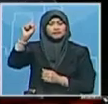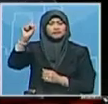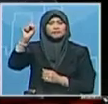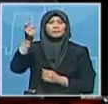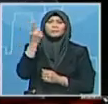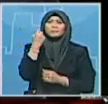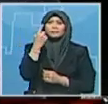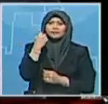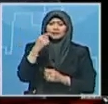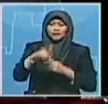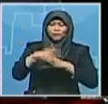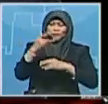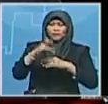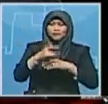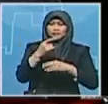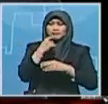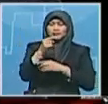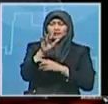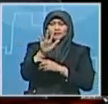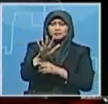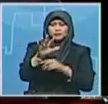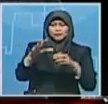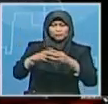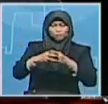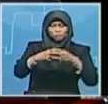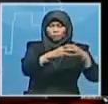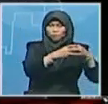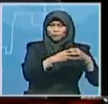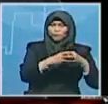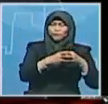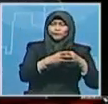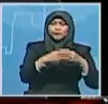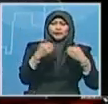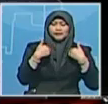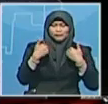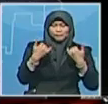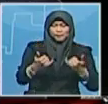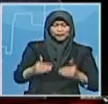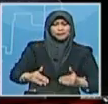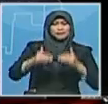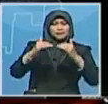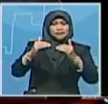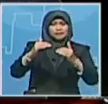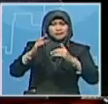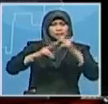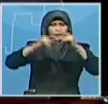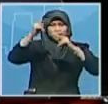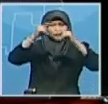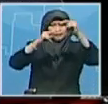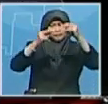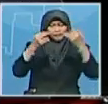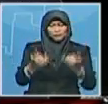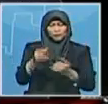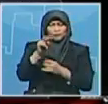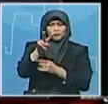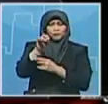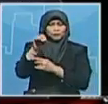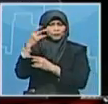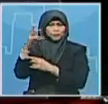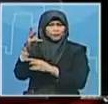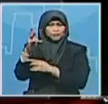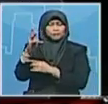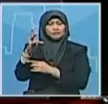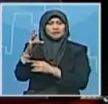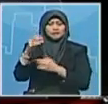saya katakan awal tadi, 5 pakej sedang dalam peringkat pembinaan. Ada dalam tahun 2017, ada